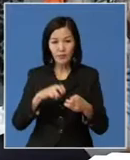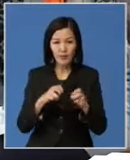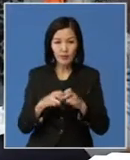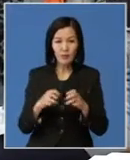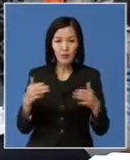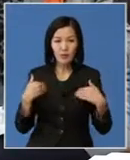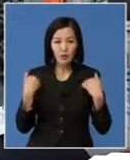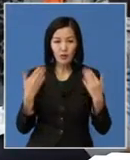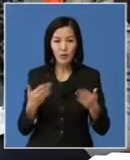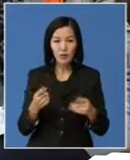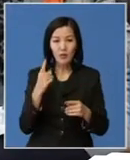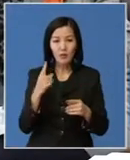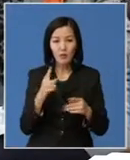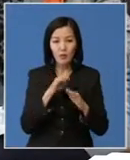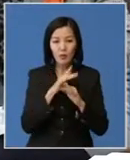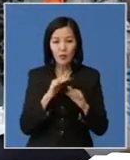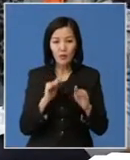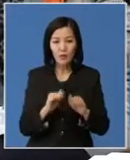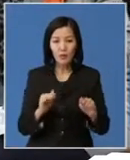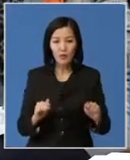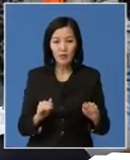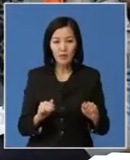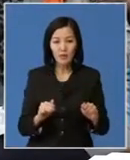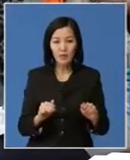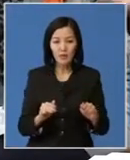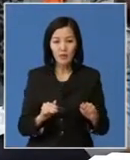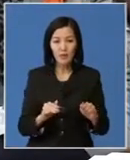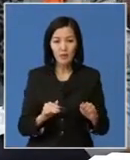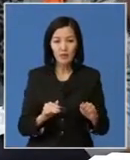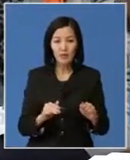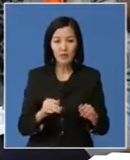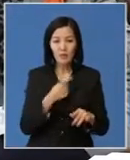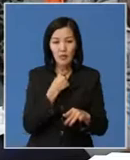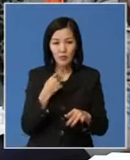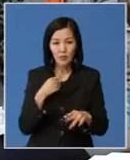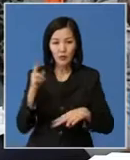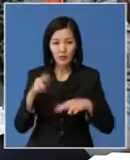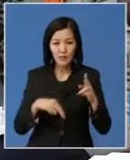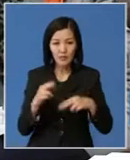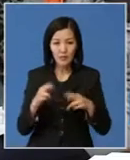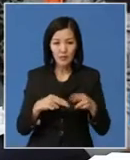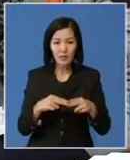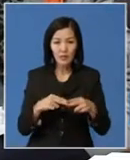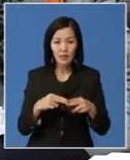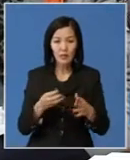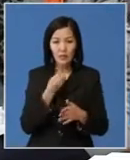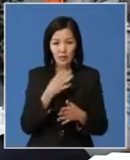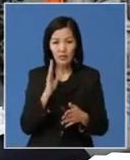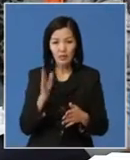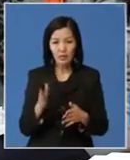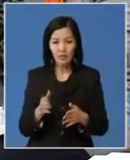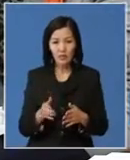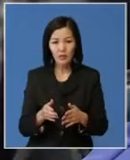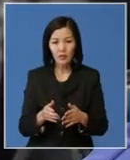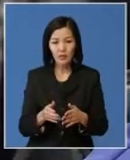көтерейікші. Бір көп балалы ана, аналар үйдің Талдықорғанда салынса, ол бәрімізге де бір үлкен нұр үстіне нұр жауады.